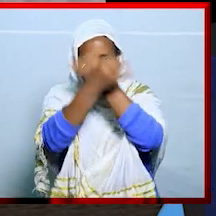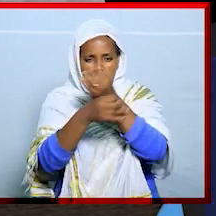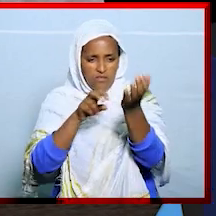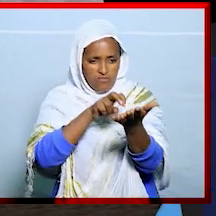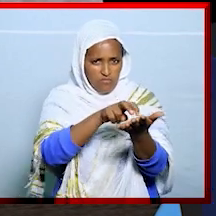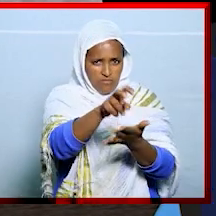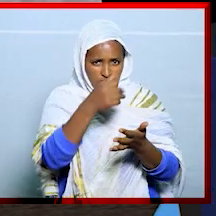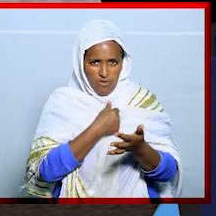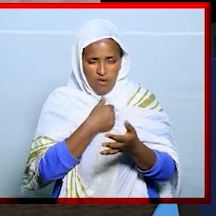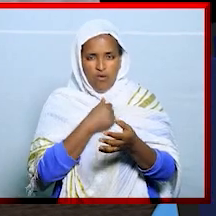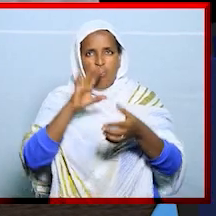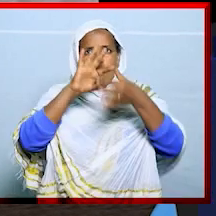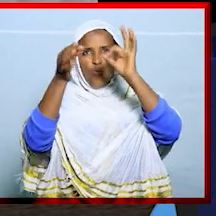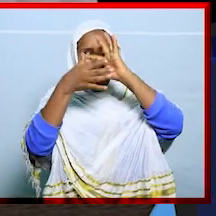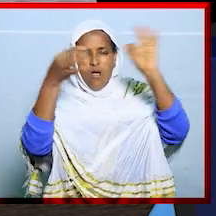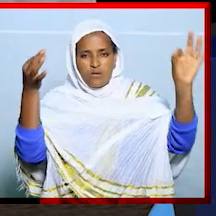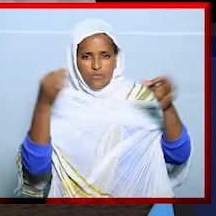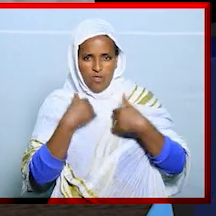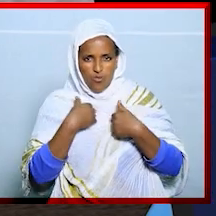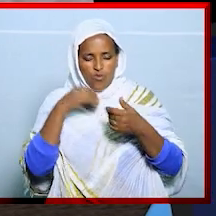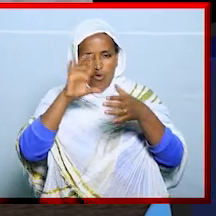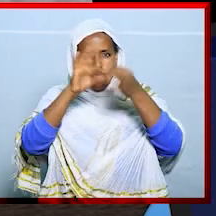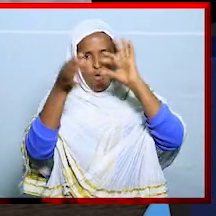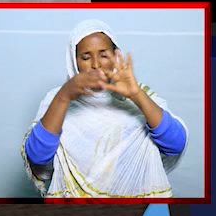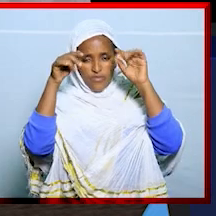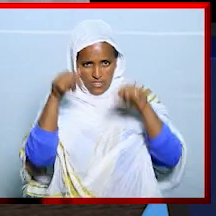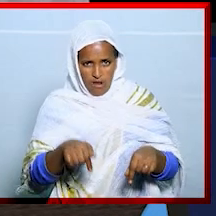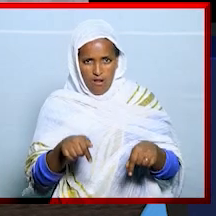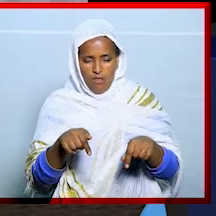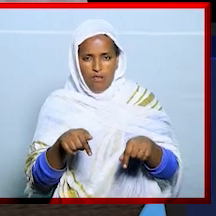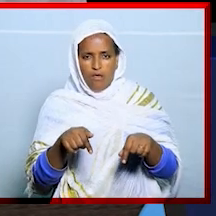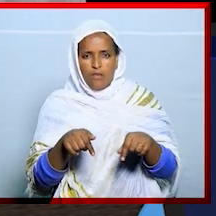በሌሊት ለሚጓዙ ከዋክብት ነበሩ። እና ከዋክብት ዛሬ